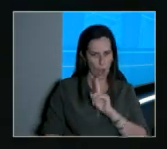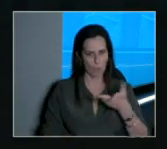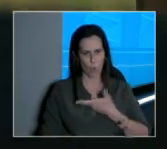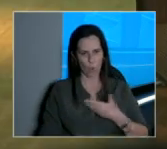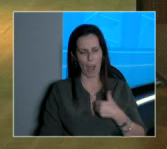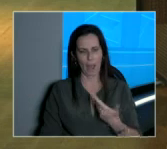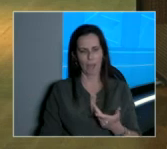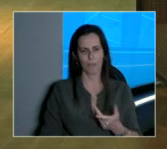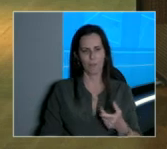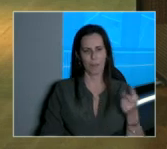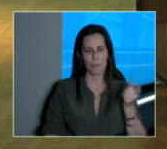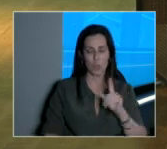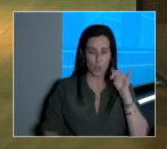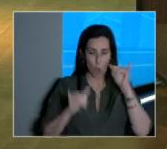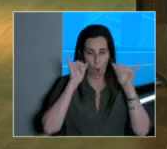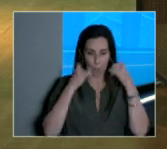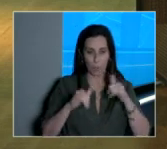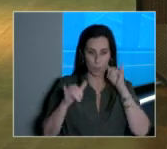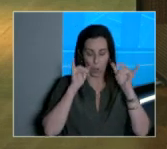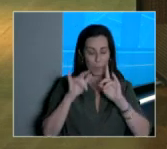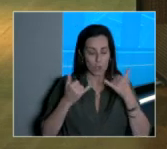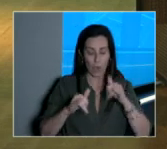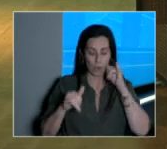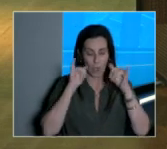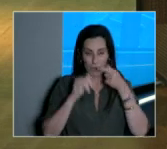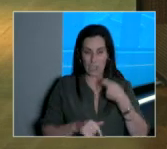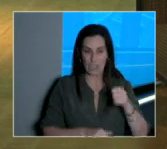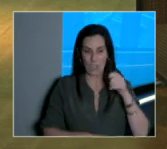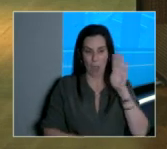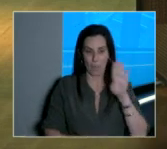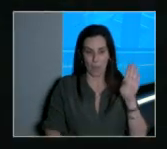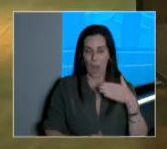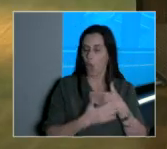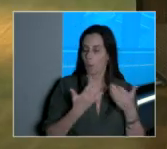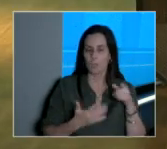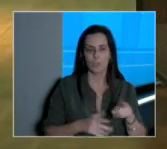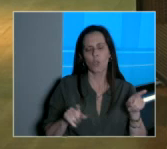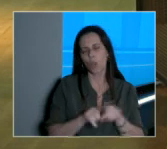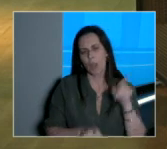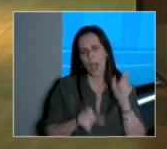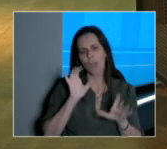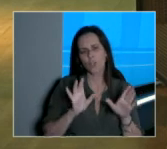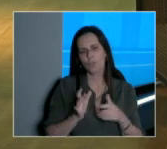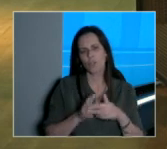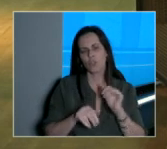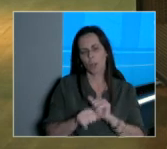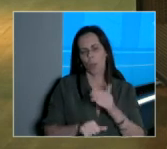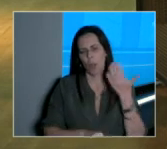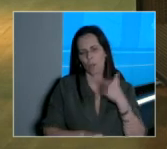מקובל עליך. אבל כל אלה שזועקים היום, כל אלה שהיום רודפים את ראש הממשלה, הם כלום, זה אותם אלה שהגיעו